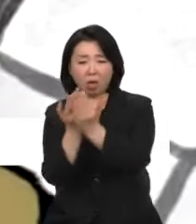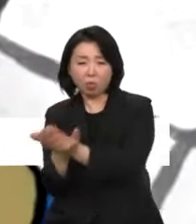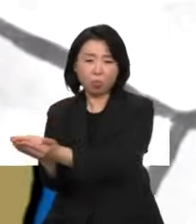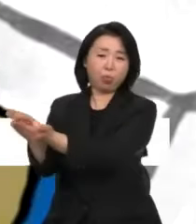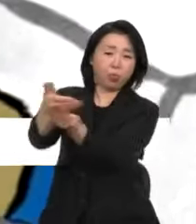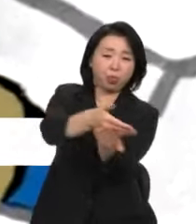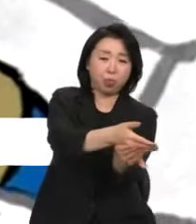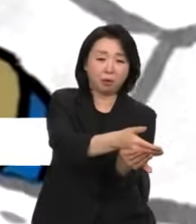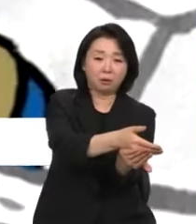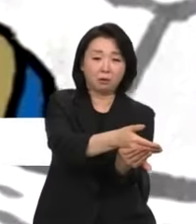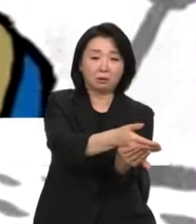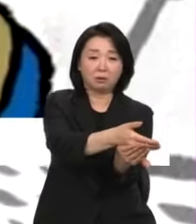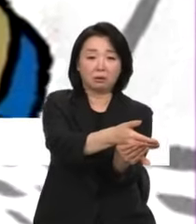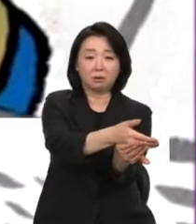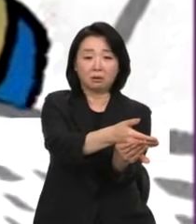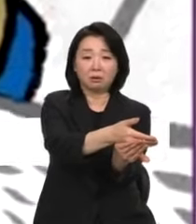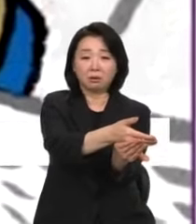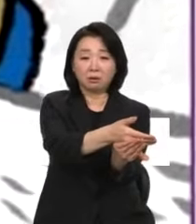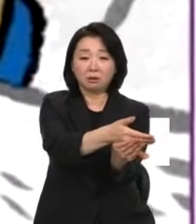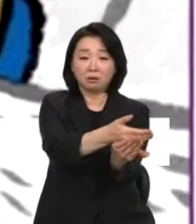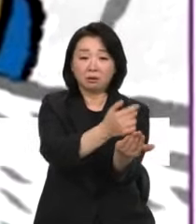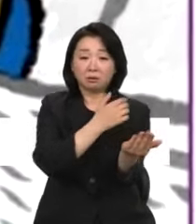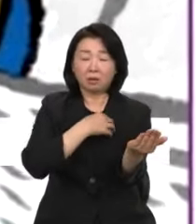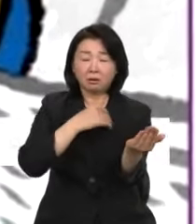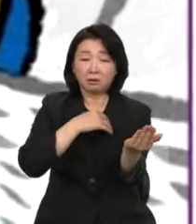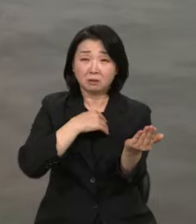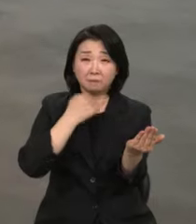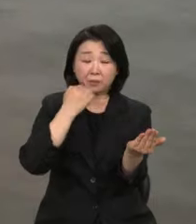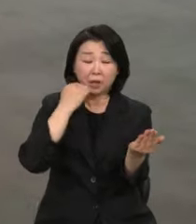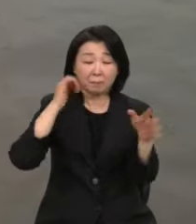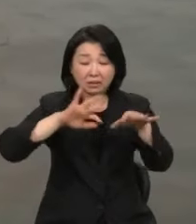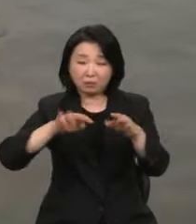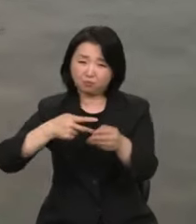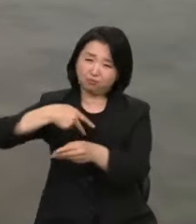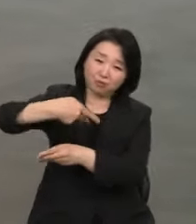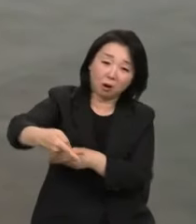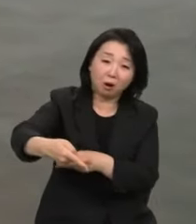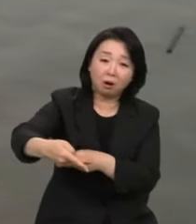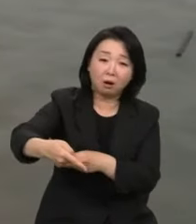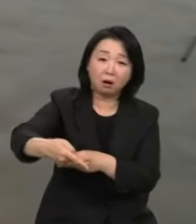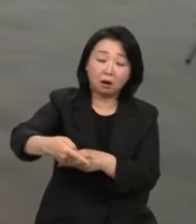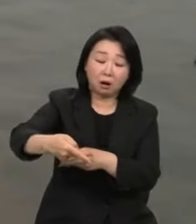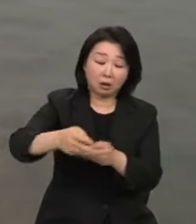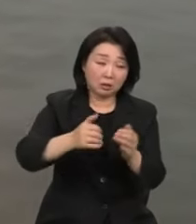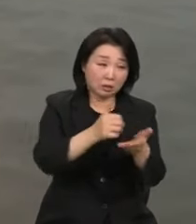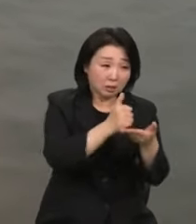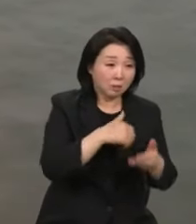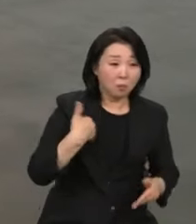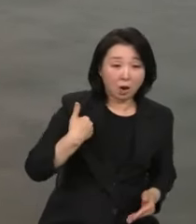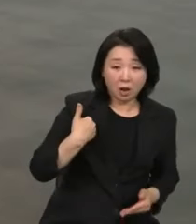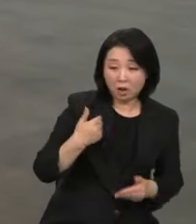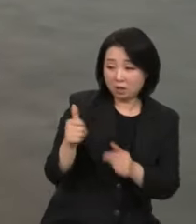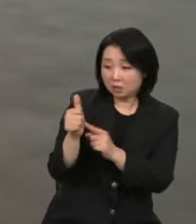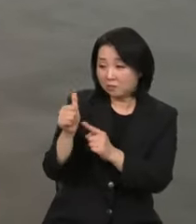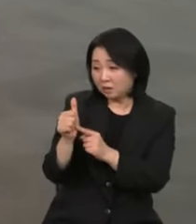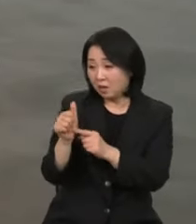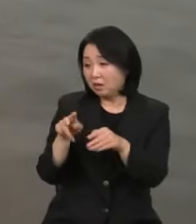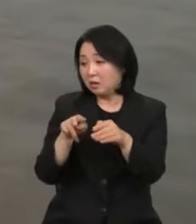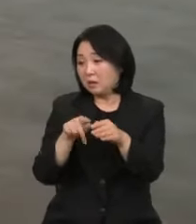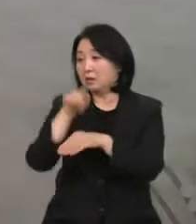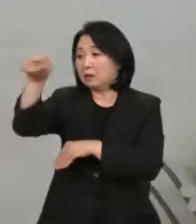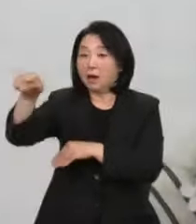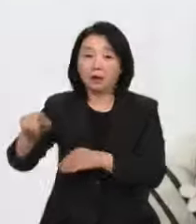그냥 나는 바다 쪽으로 굴러 떨어져서. 승객들은 몰랐지만 김 씨는 나가야 산다는 걸